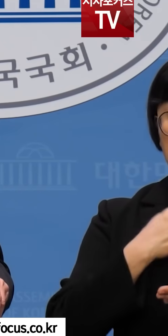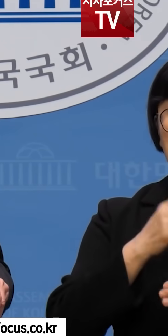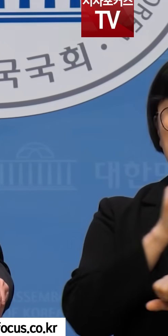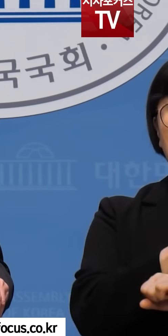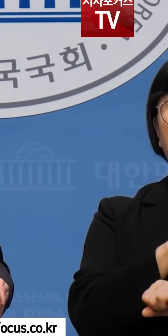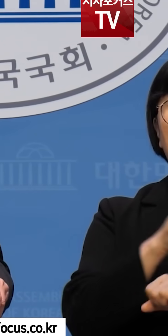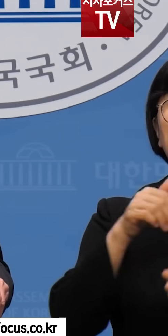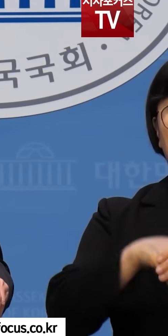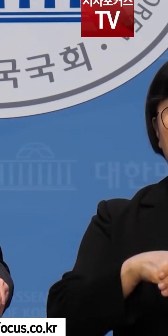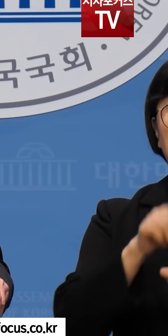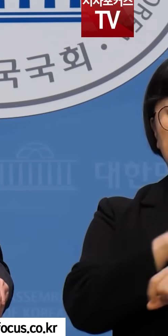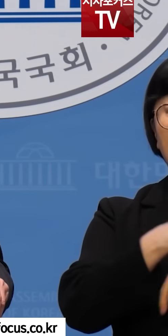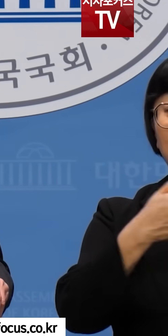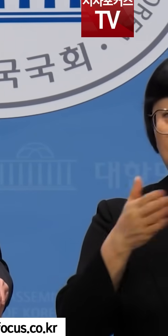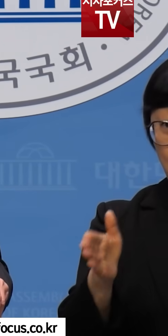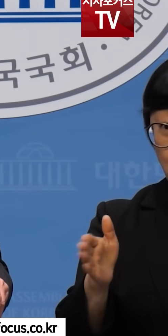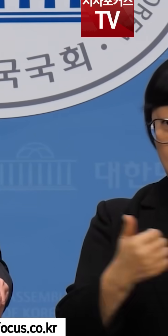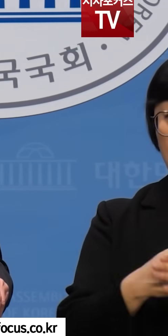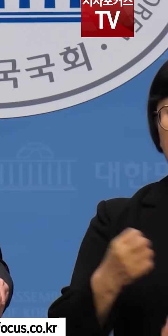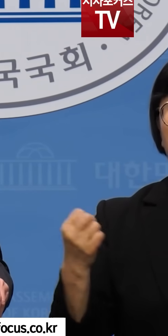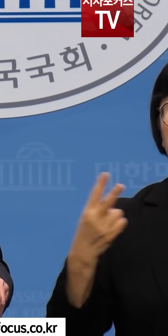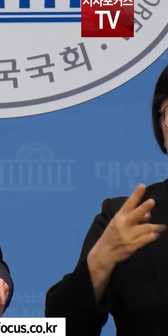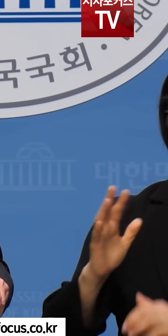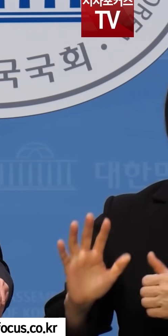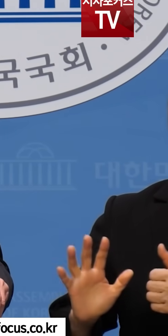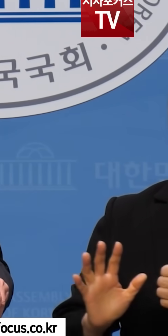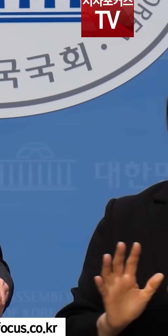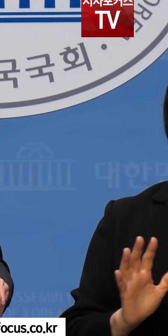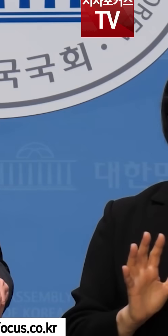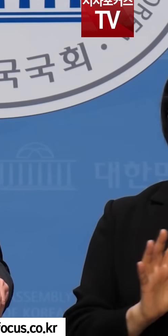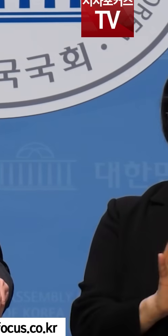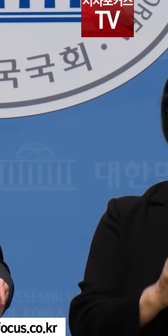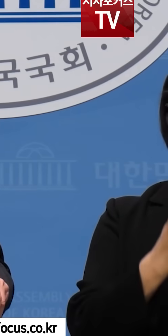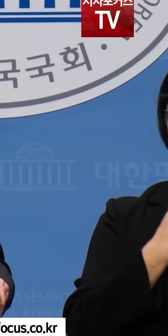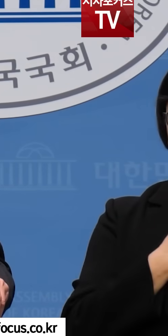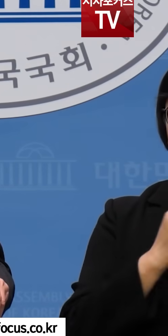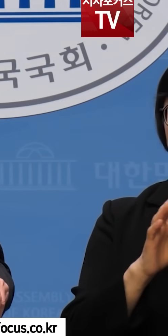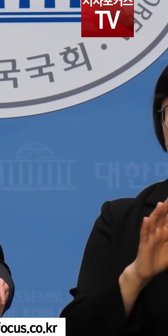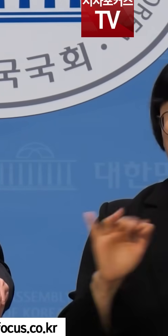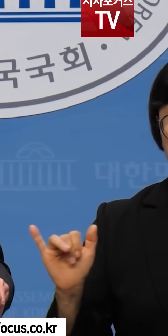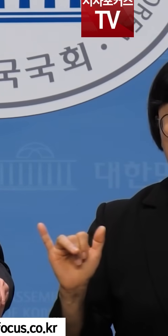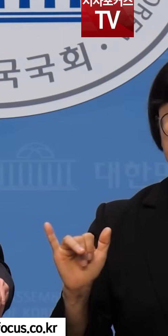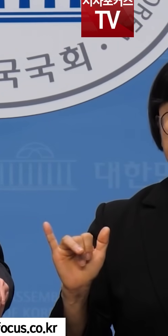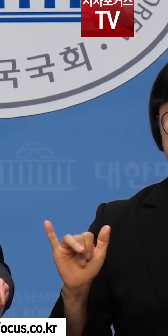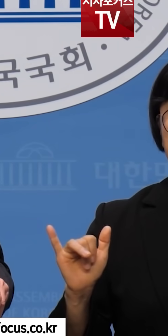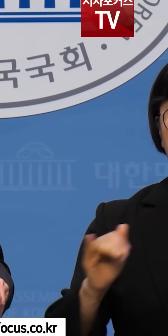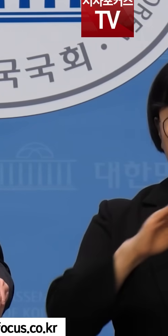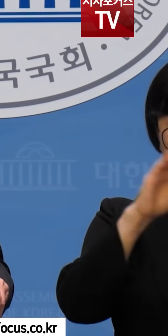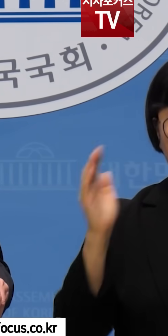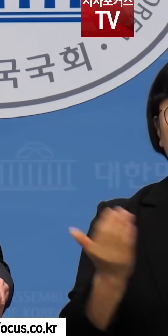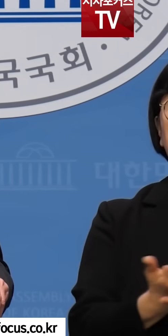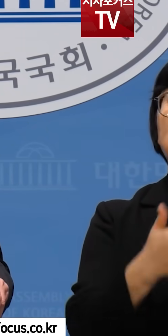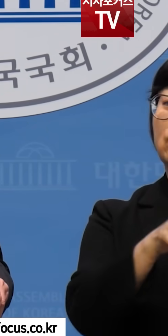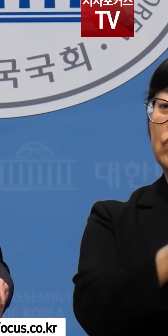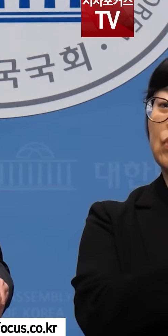선거사무소 그리고 본인을 따르며 본인하고 같이 선거운동을 해왔던 일체의 모든